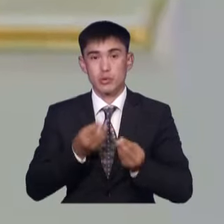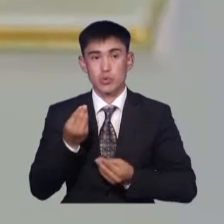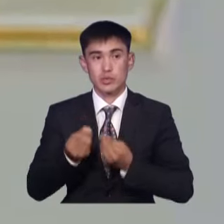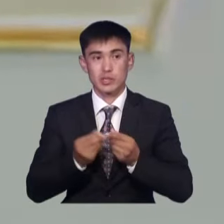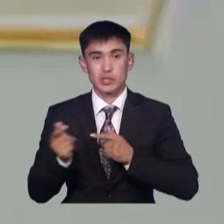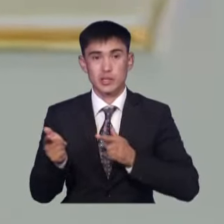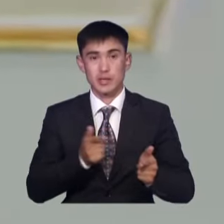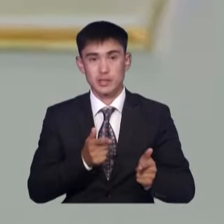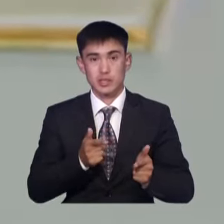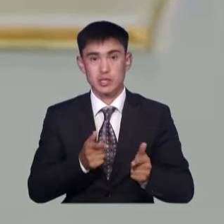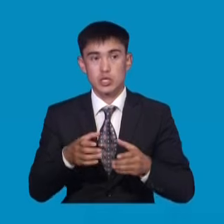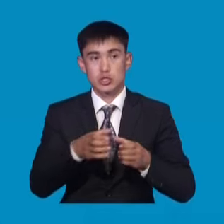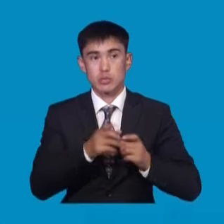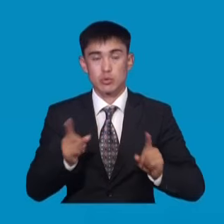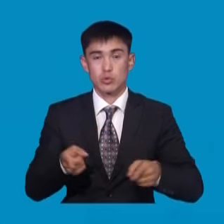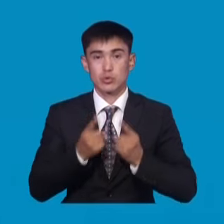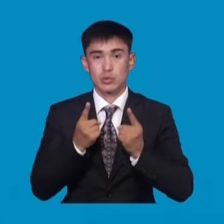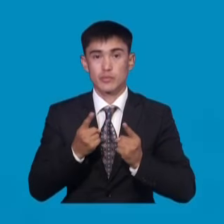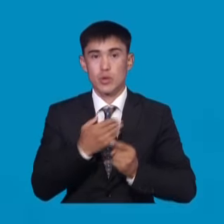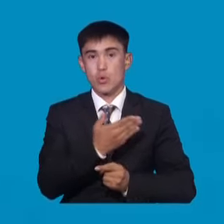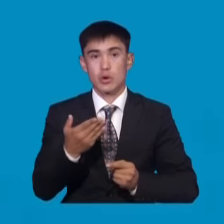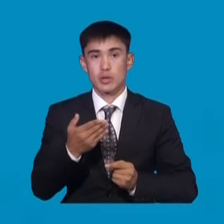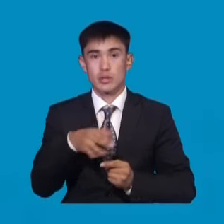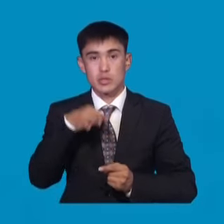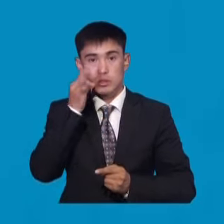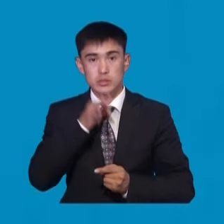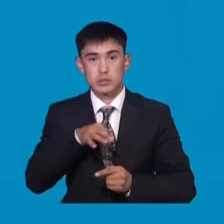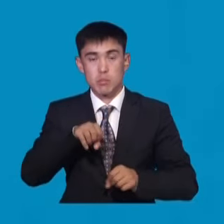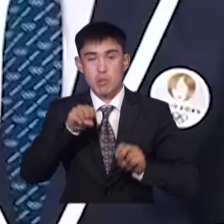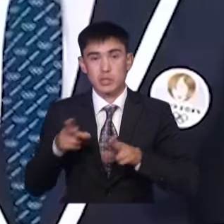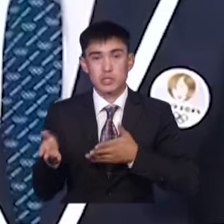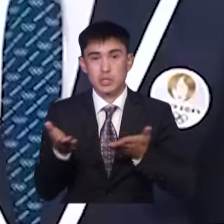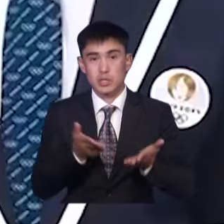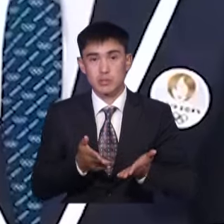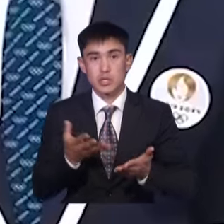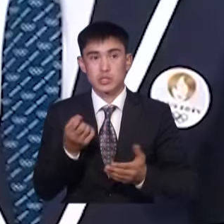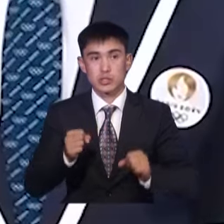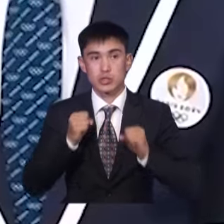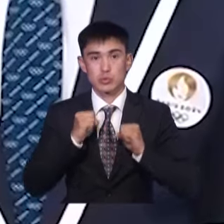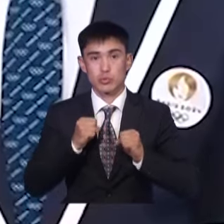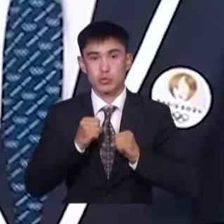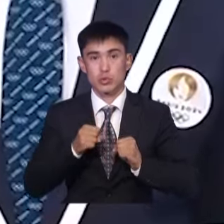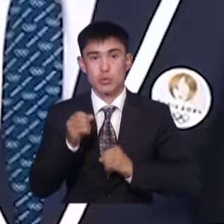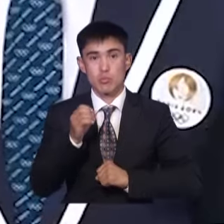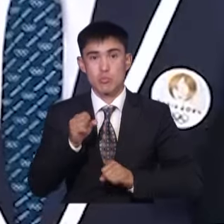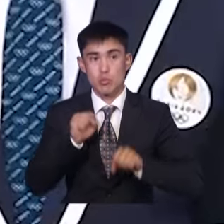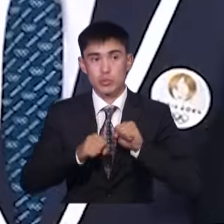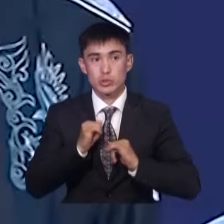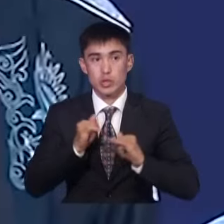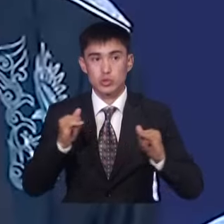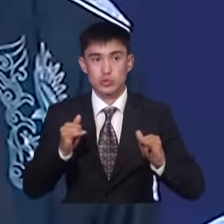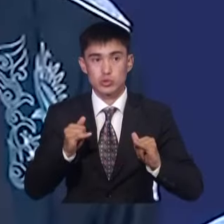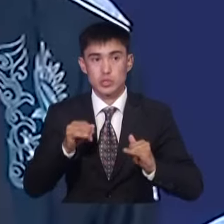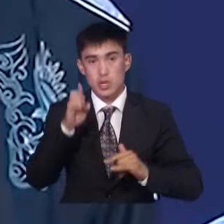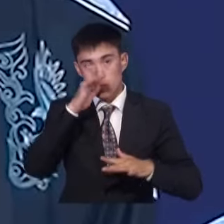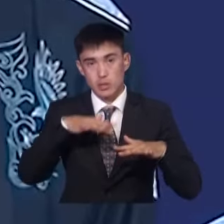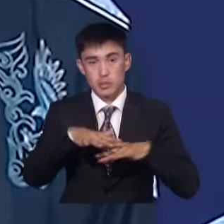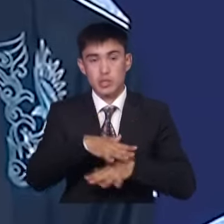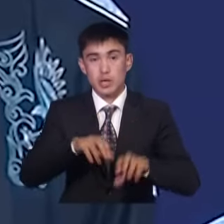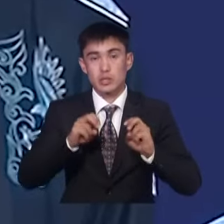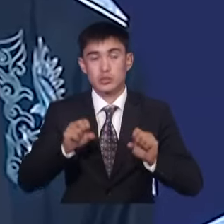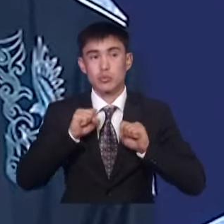Олимпиада ойындарына дайындық штабы құрылды. Оған тәжірибелі мамандар шақырылған, сондай-ақ спорттағы мүмкіндікті арттыру үшін елді мекендерде